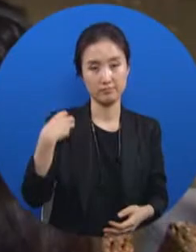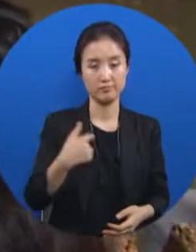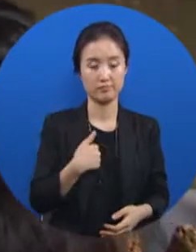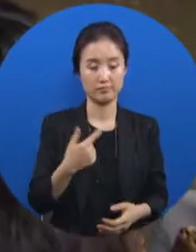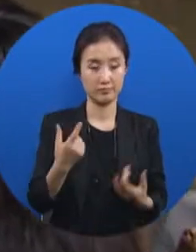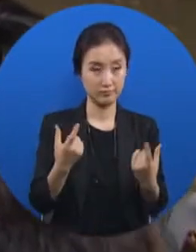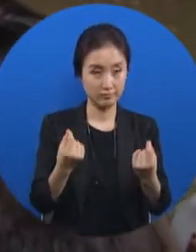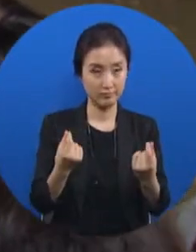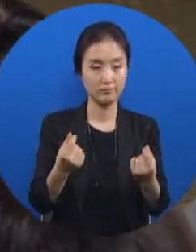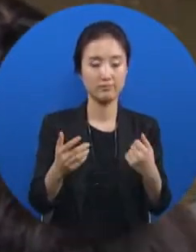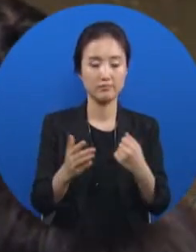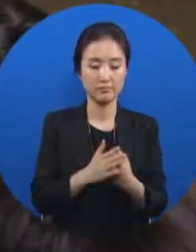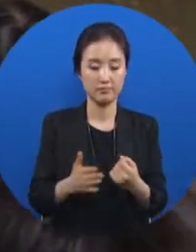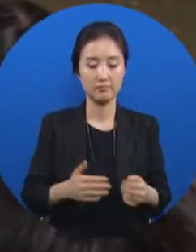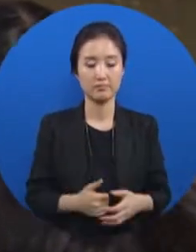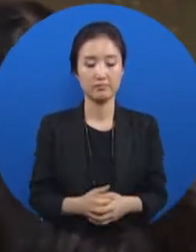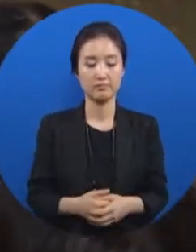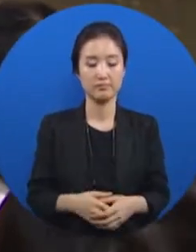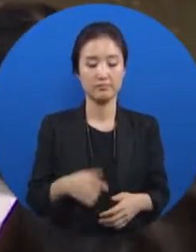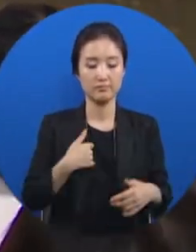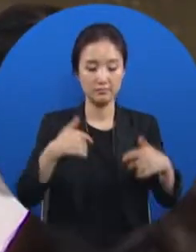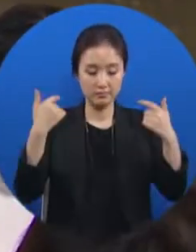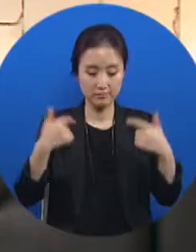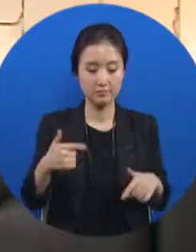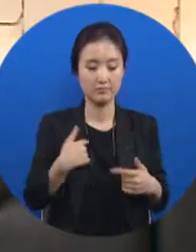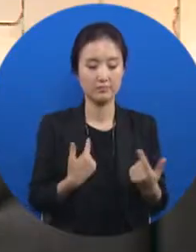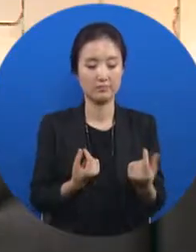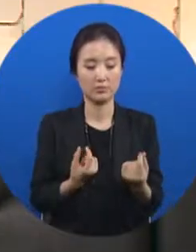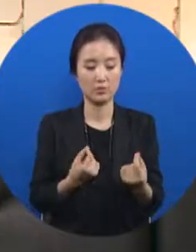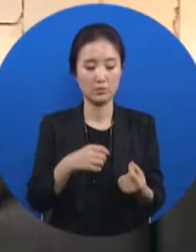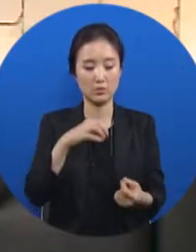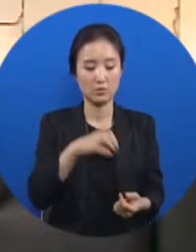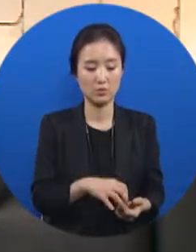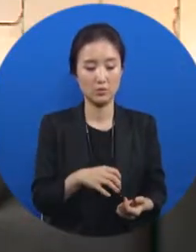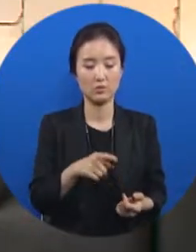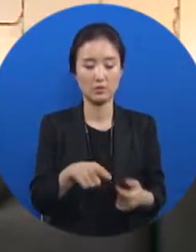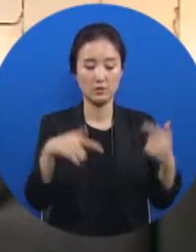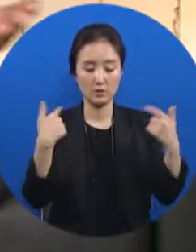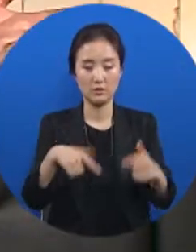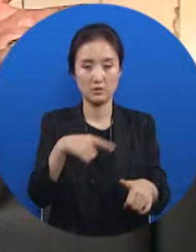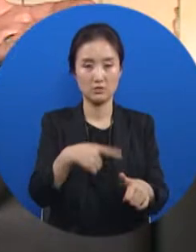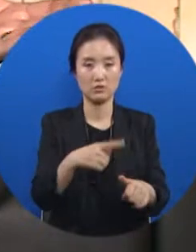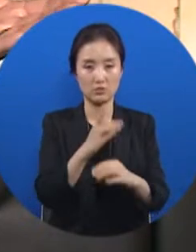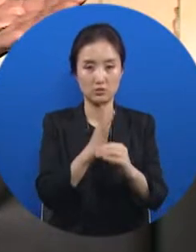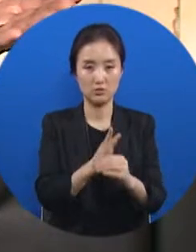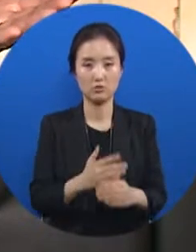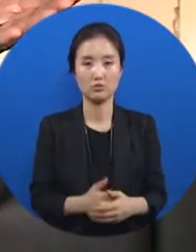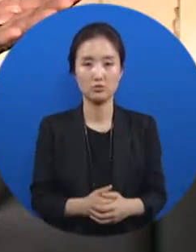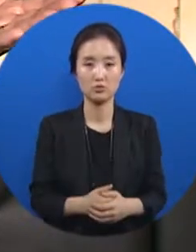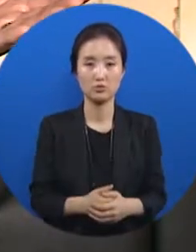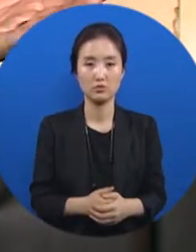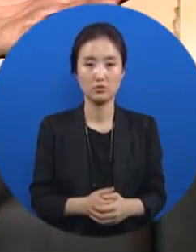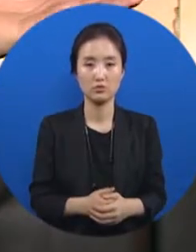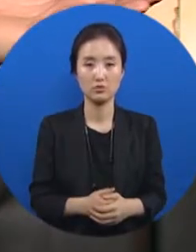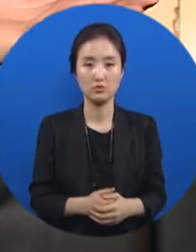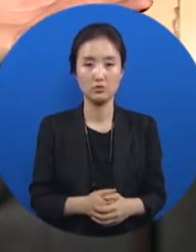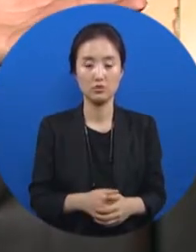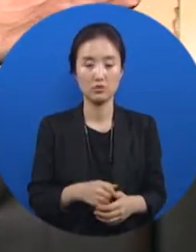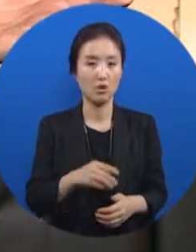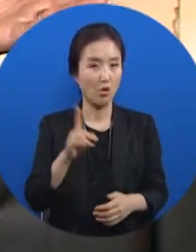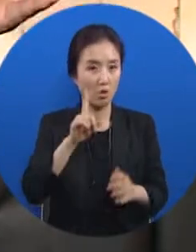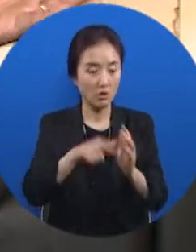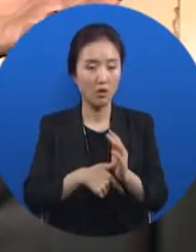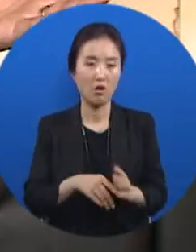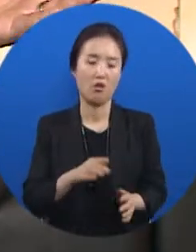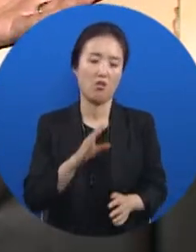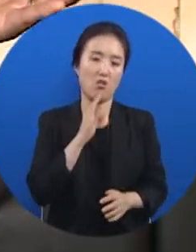때도 항상 저와 같은 위치의 사람들의 교육을 받는데, 어쩌다 보면은 정말 좋아요. 막